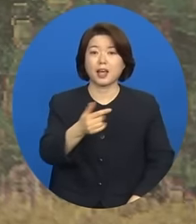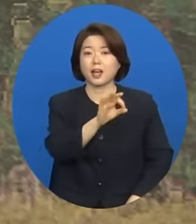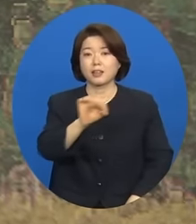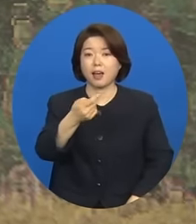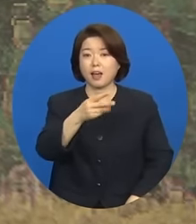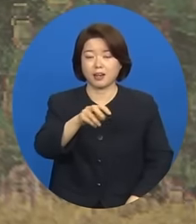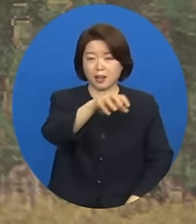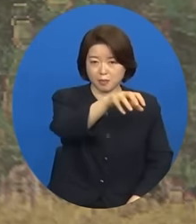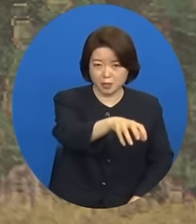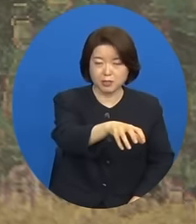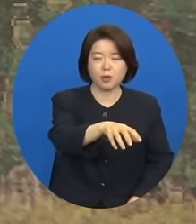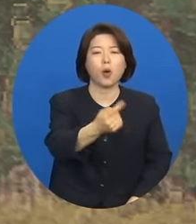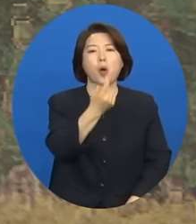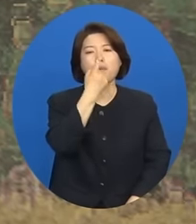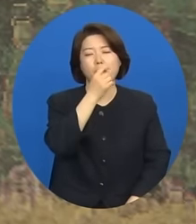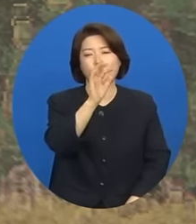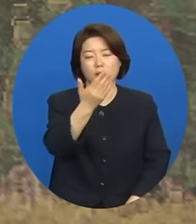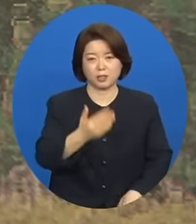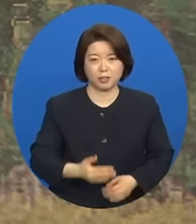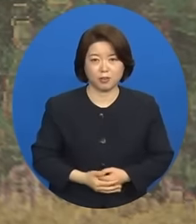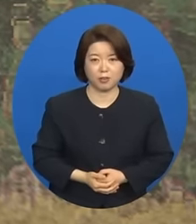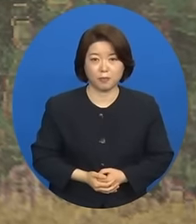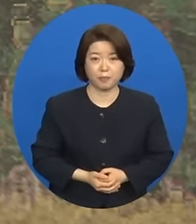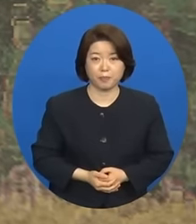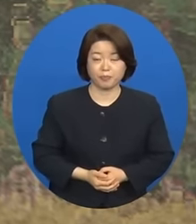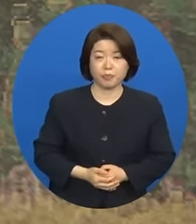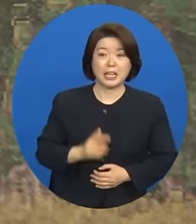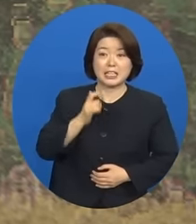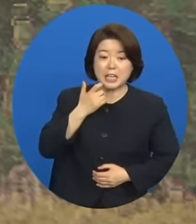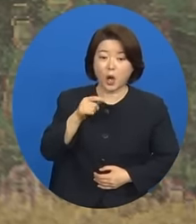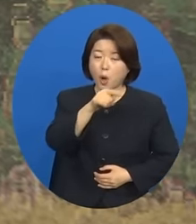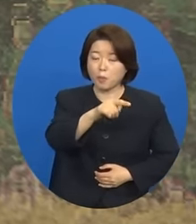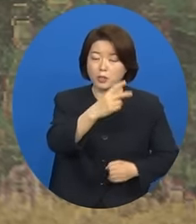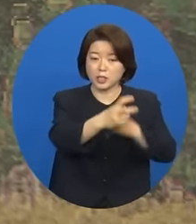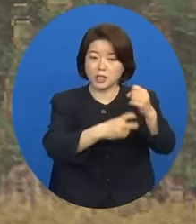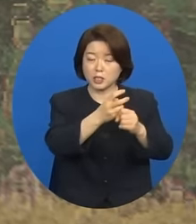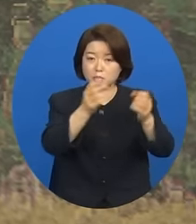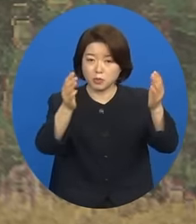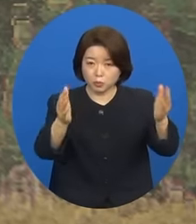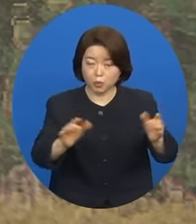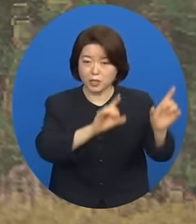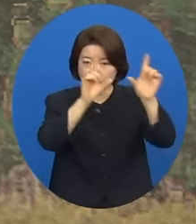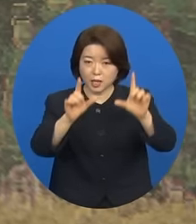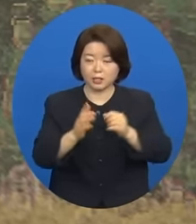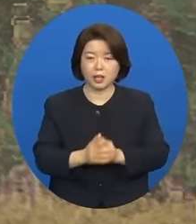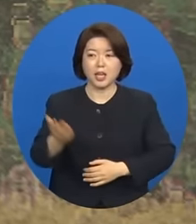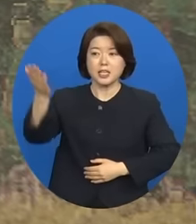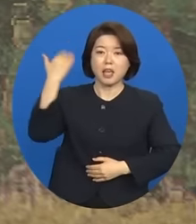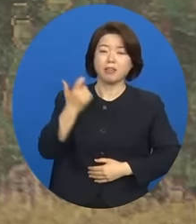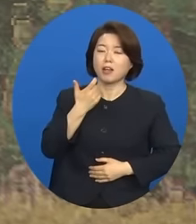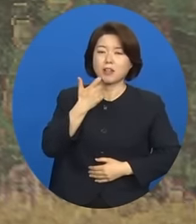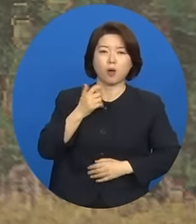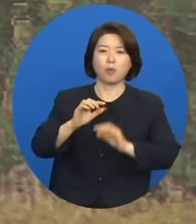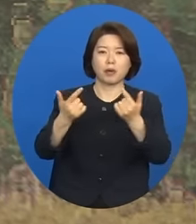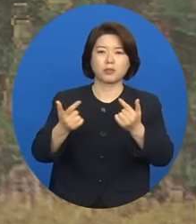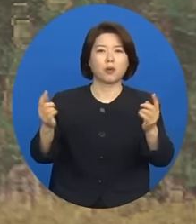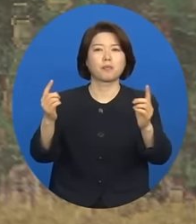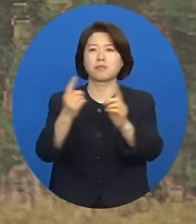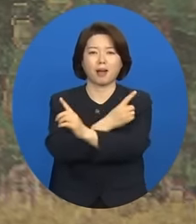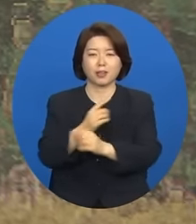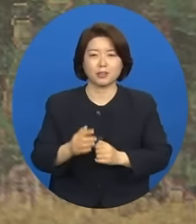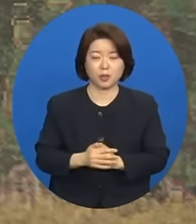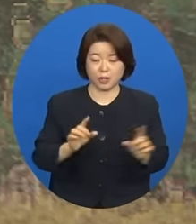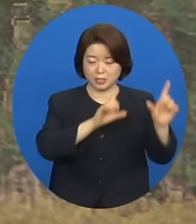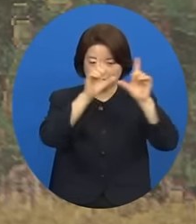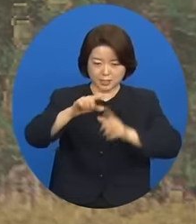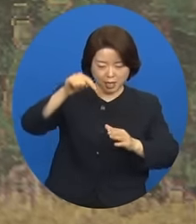야곱은 바단 아람에서 20년 세월을 보낸 동안 더 이상 예전에 그 야곱이 아닙니다. 그의 삶은 깊어지고 하나님을